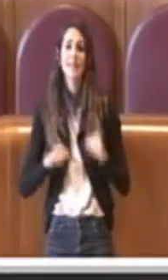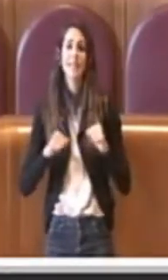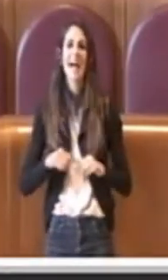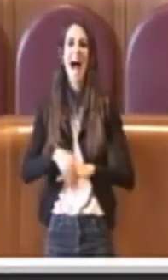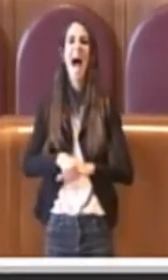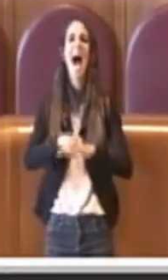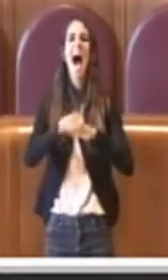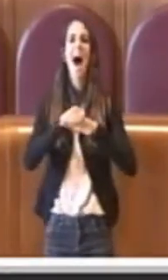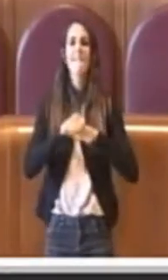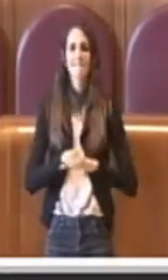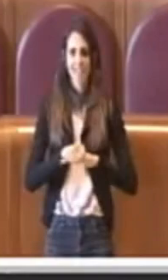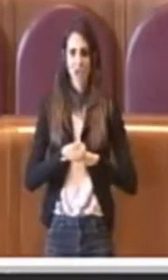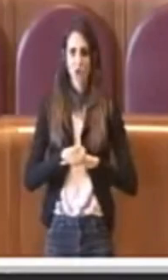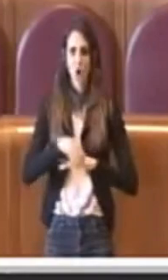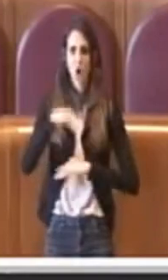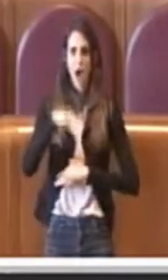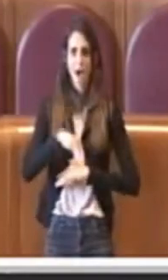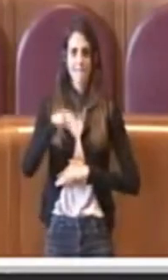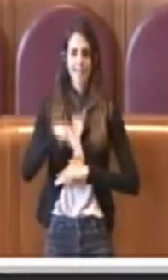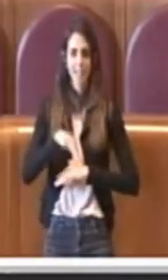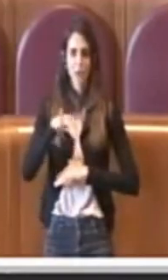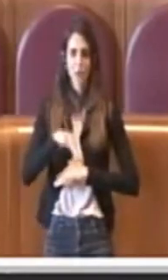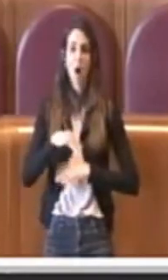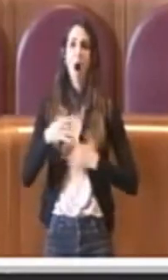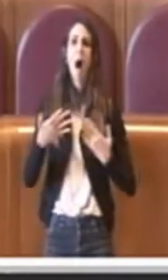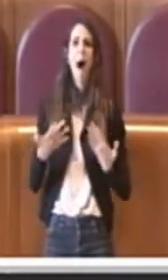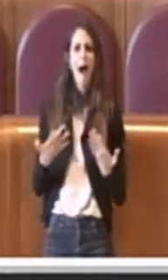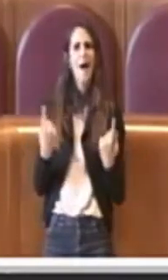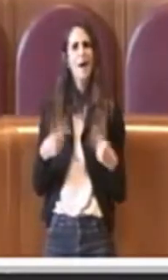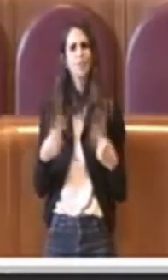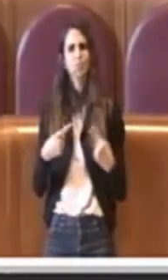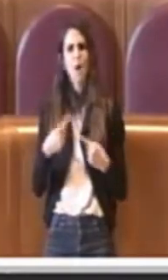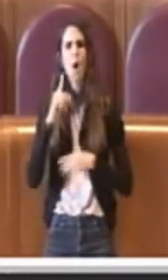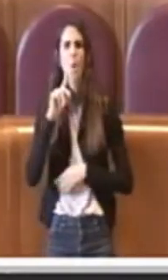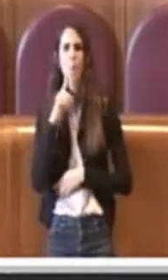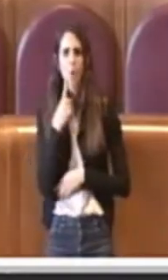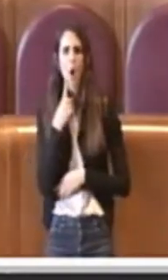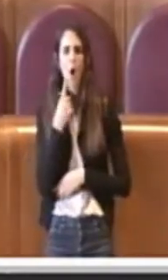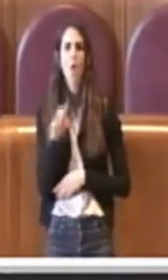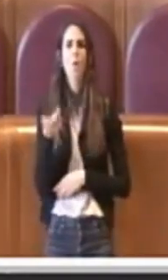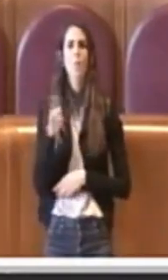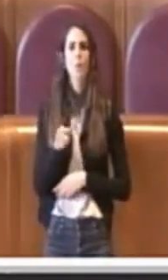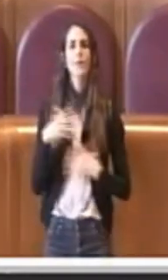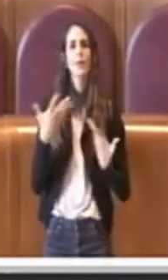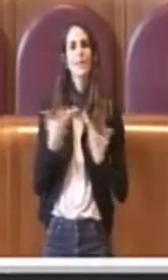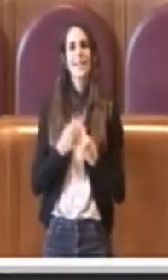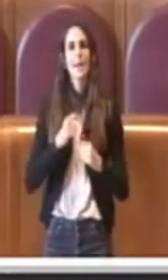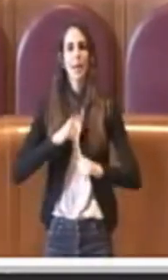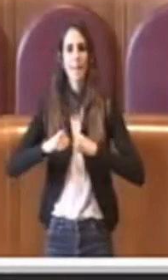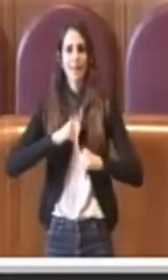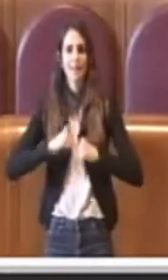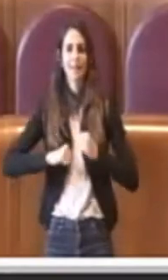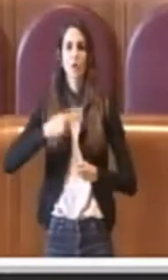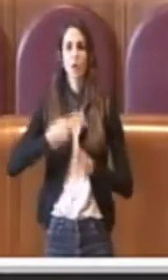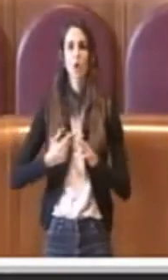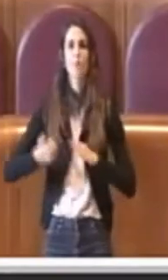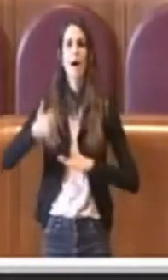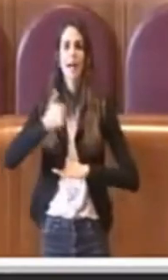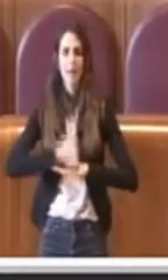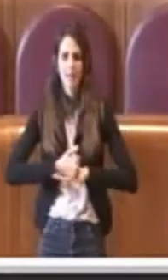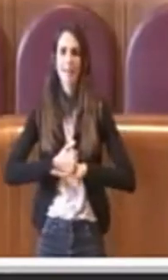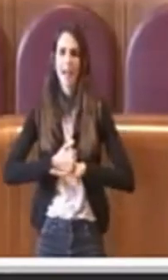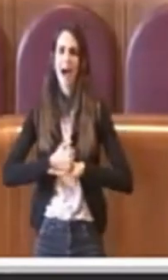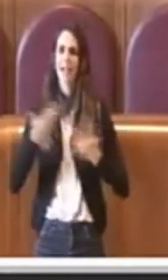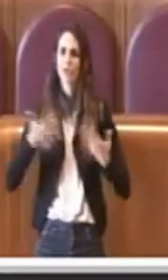che si sta come dire incastrando in modo perfetto con l'amministrazione di roma capitale per cui sono stati stipulati